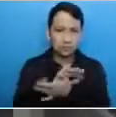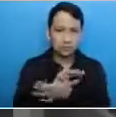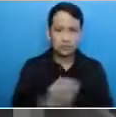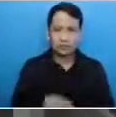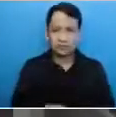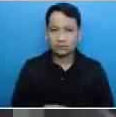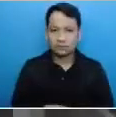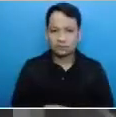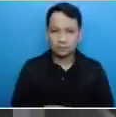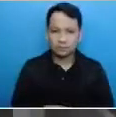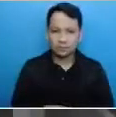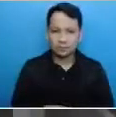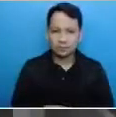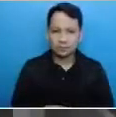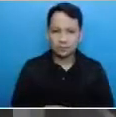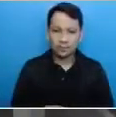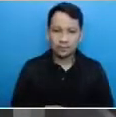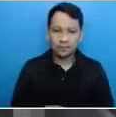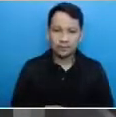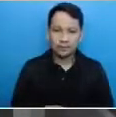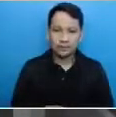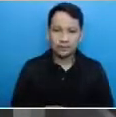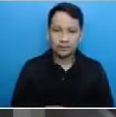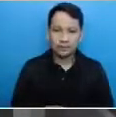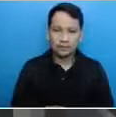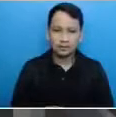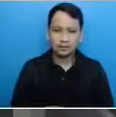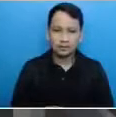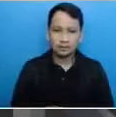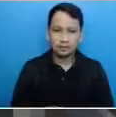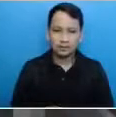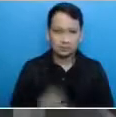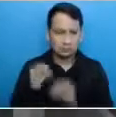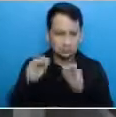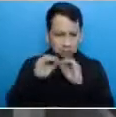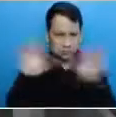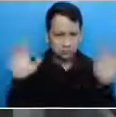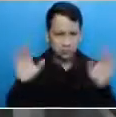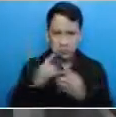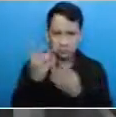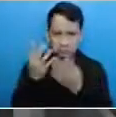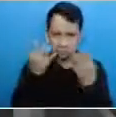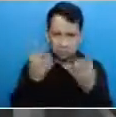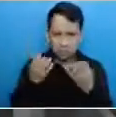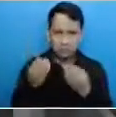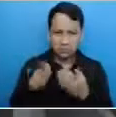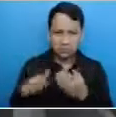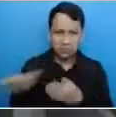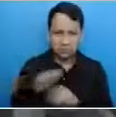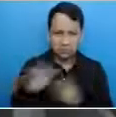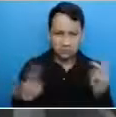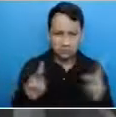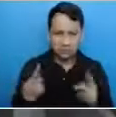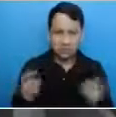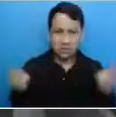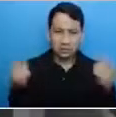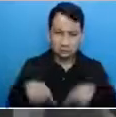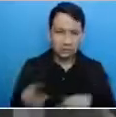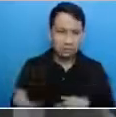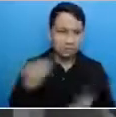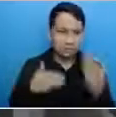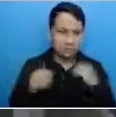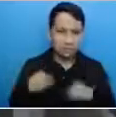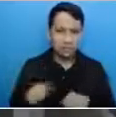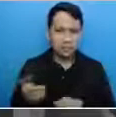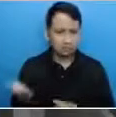is blind eh. Ikaw ba? Siguro nga. Akala ko di niya nakita. Di pa nakikita. Well, kaya